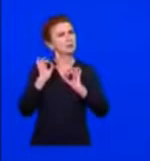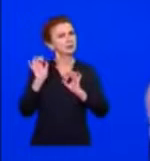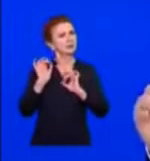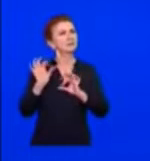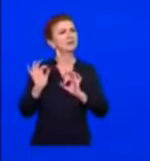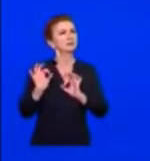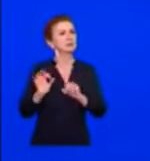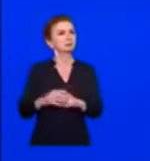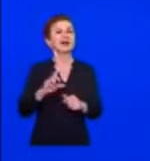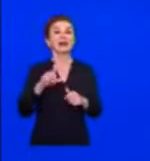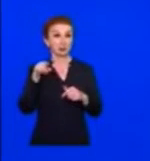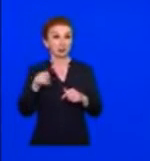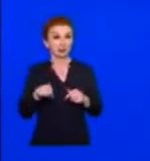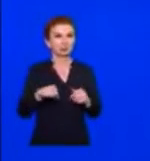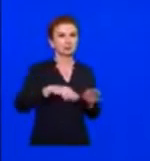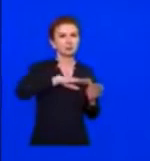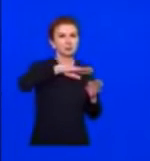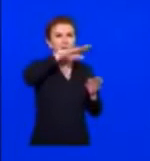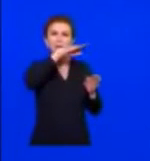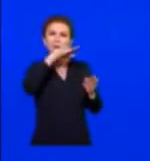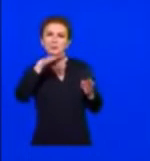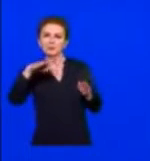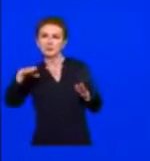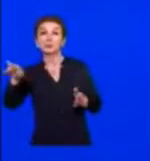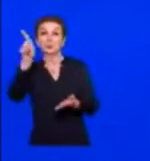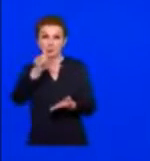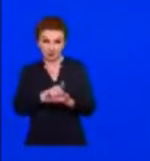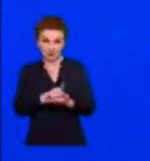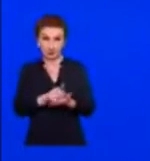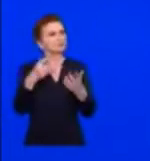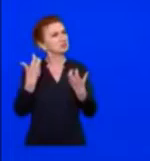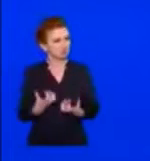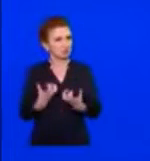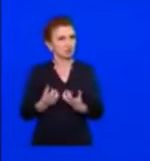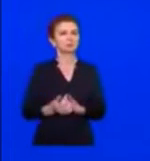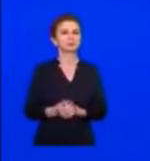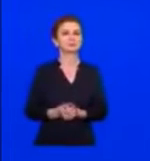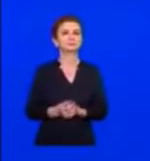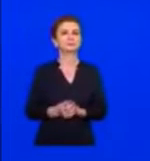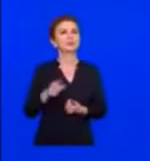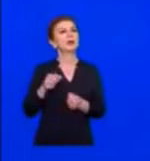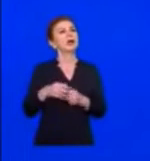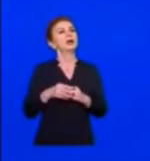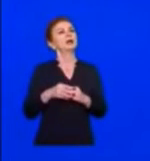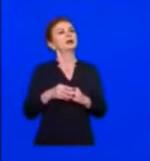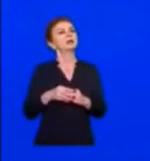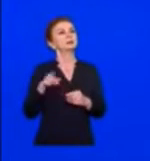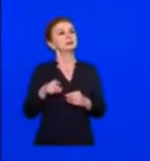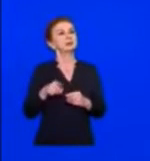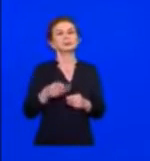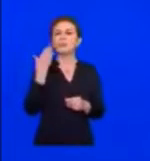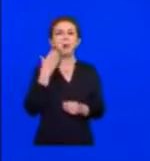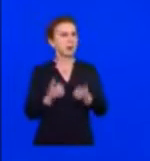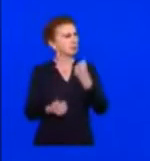wypłaszczanie krzywej, które udaje nam się osiągnąć zgodnie z naszymi założeniami, to i tak wyboista